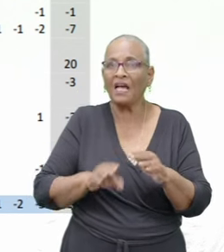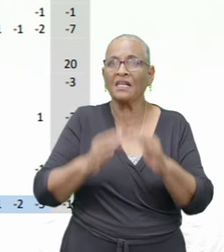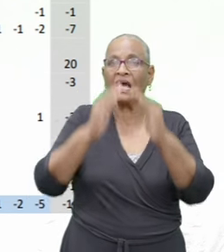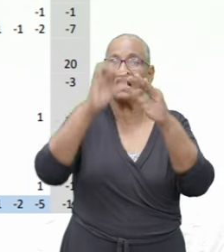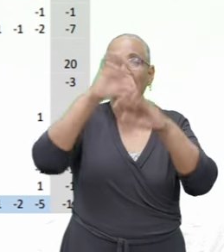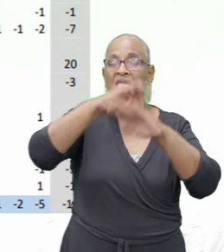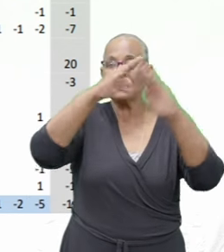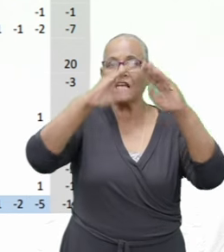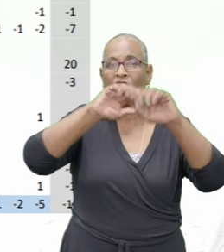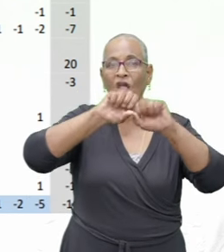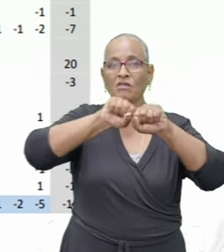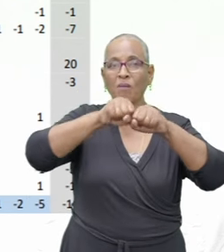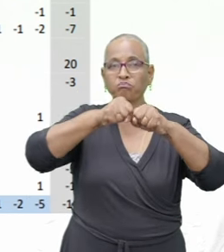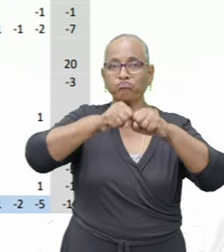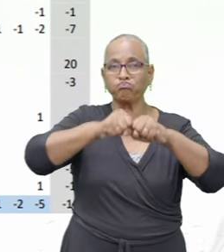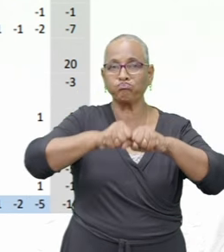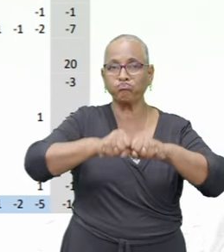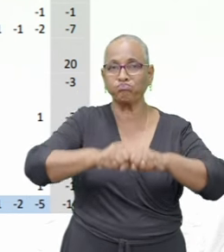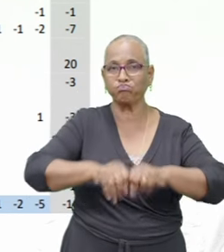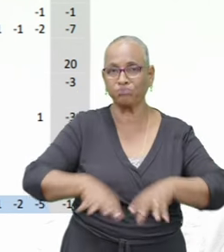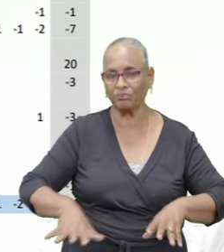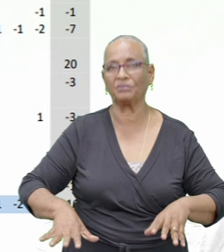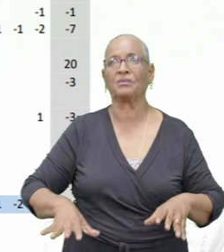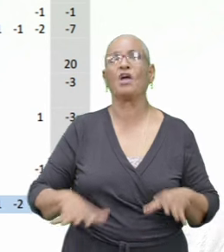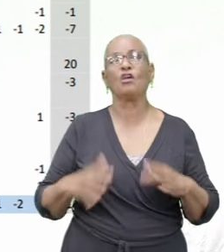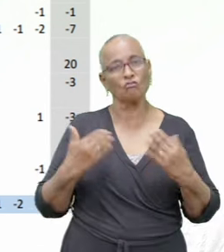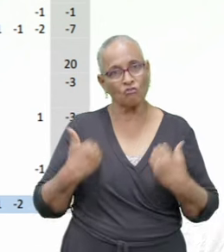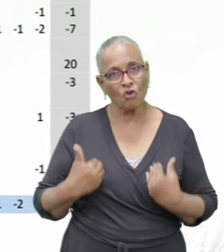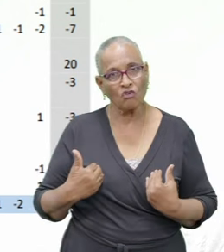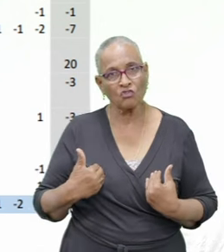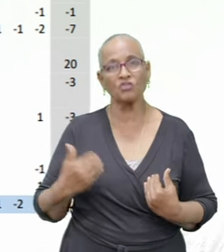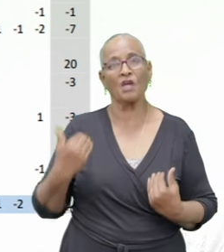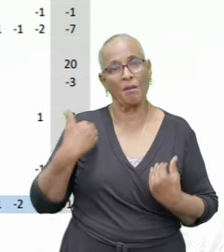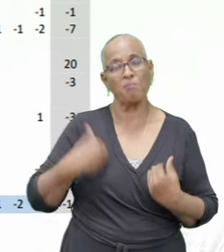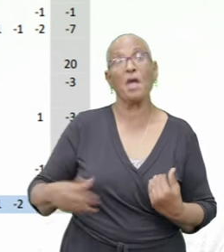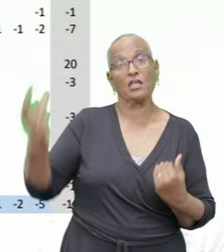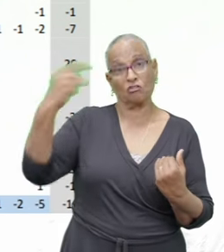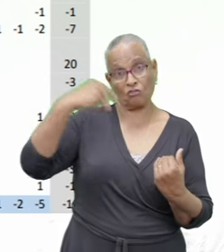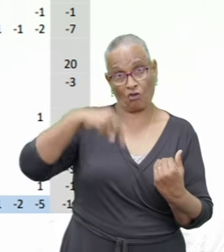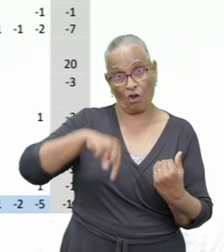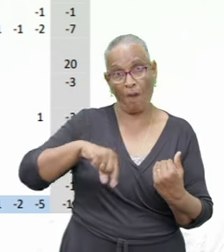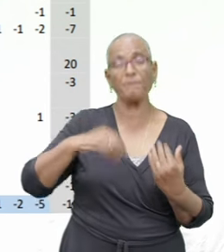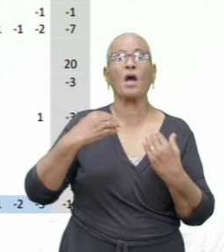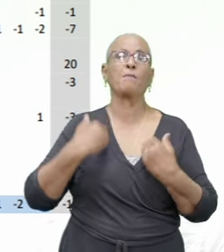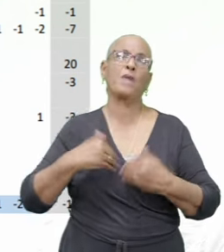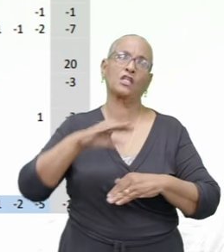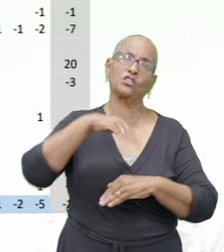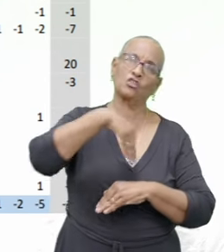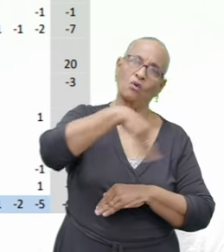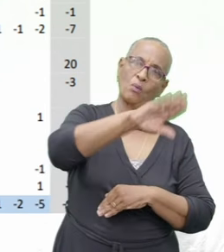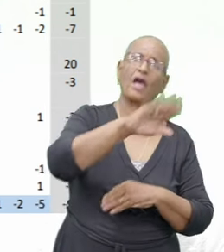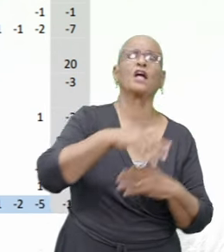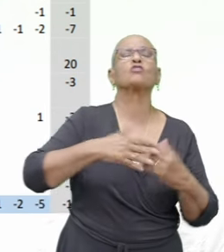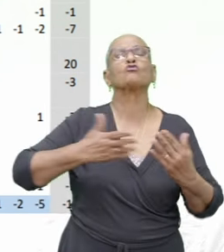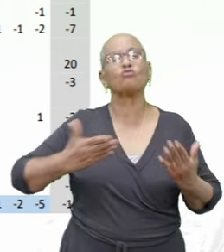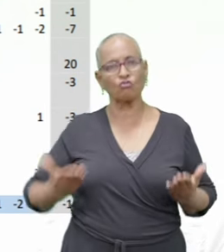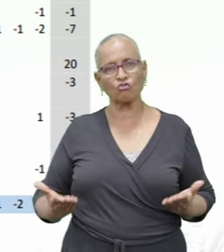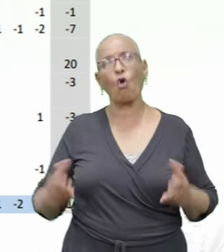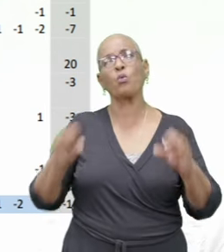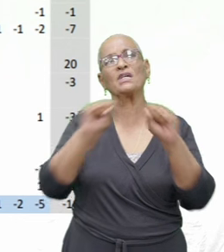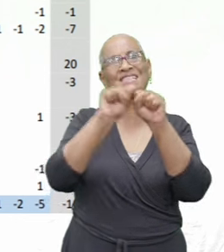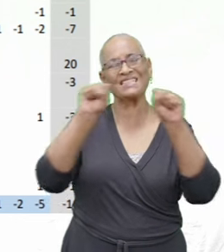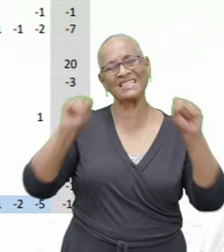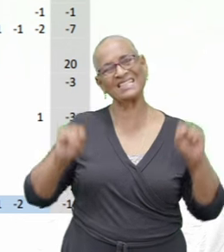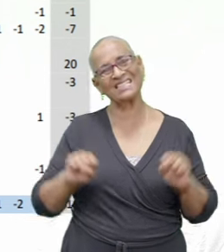en dat het ministerie ook zegt, wij moeten de ziekenhuizen ondersteunen als het gaat om opleiden. We moeten systemen creëren, we